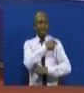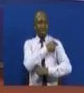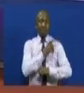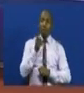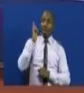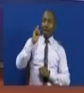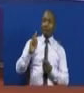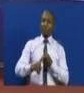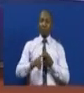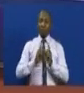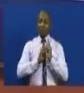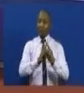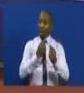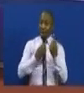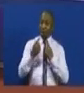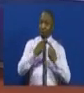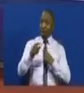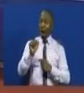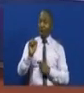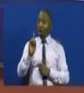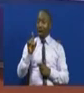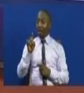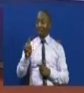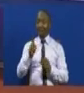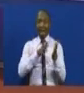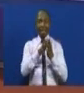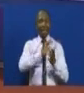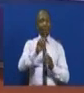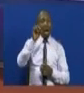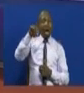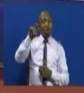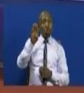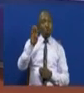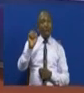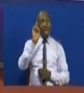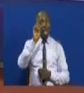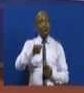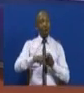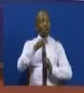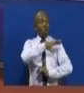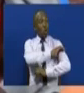na Audax, fuatilia hiyo hapo, akueleze kama kuna ndumba, juju au nini.